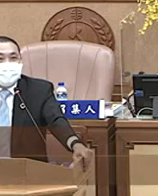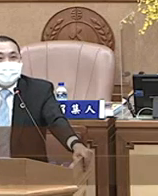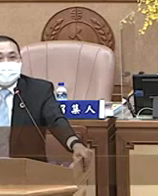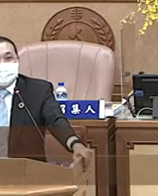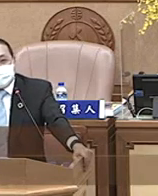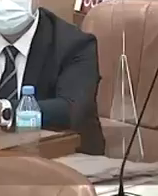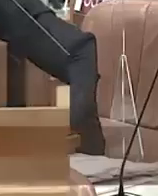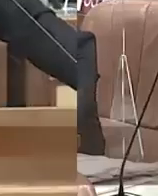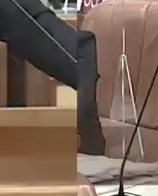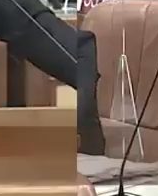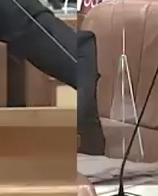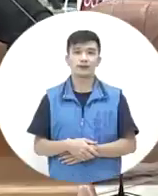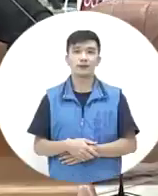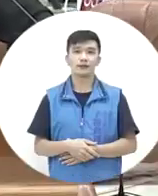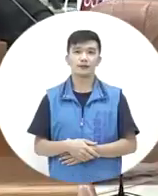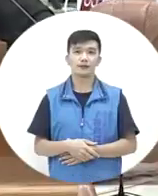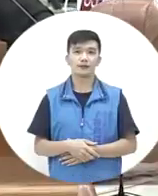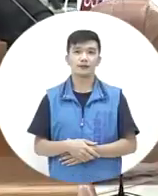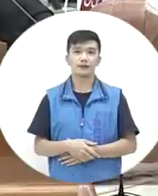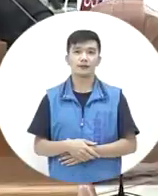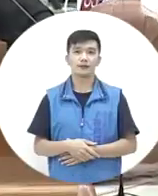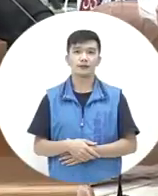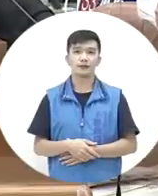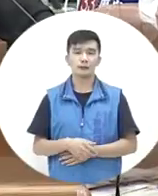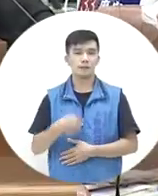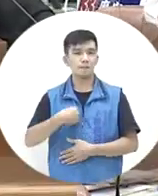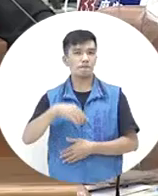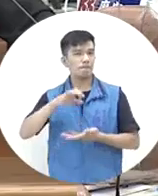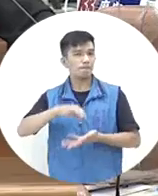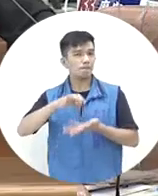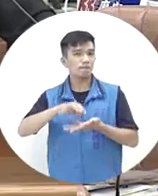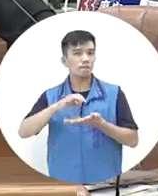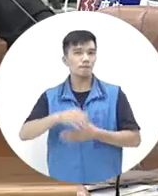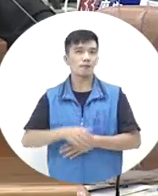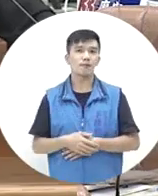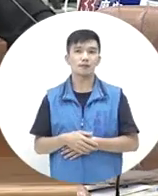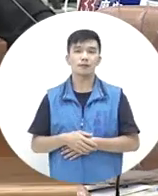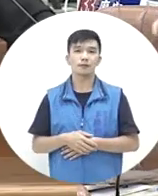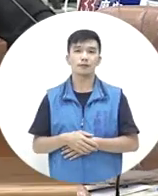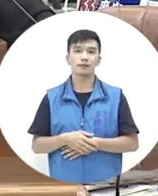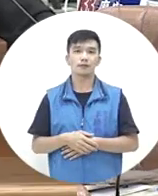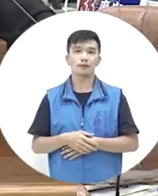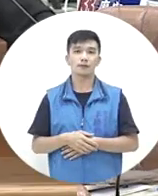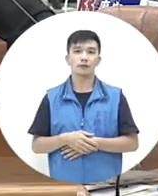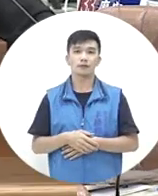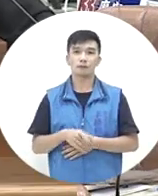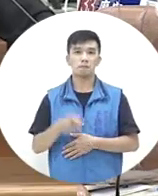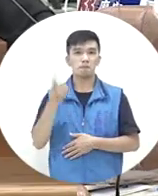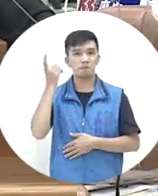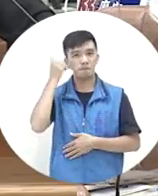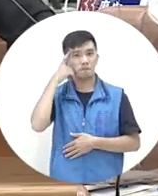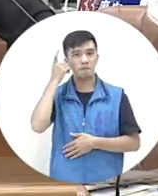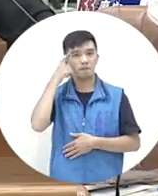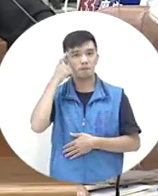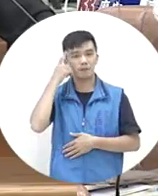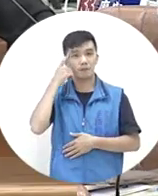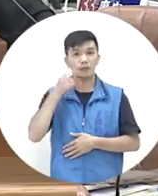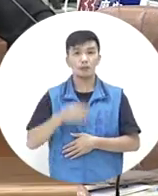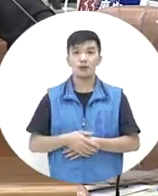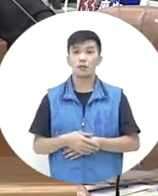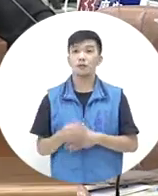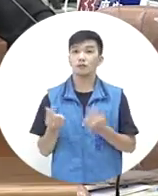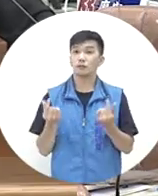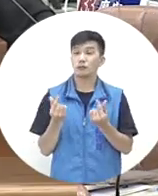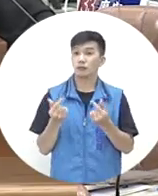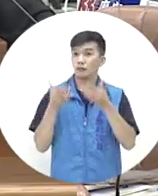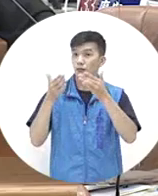没啦， 因为我是很担心啦，就是说你会被陷入一个，就是说你不敢对